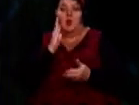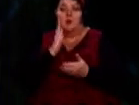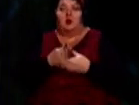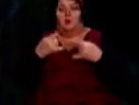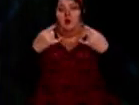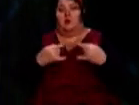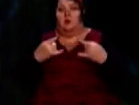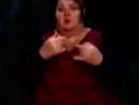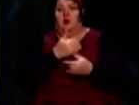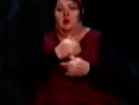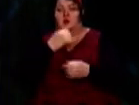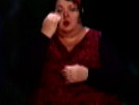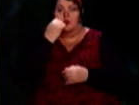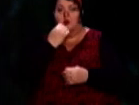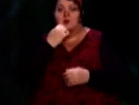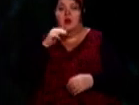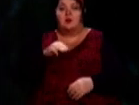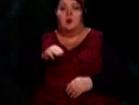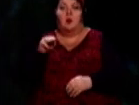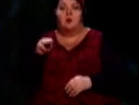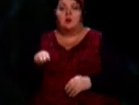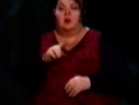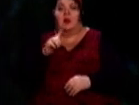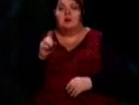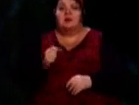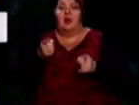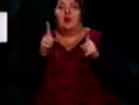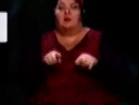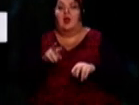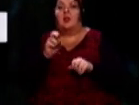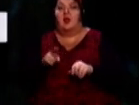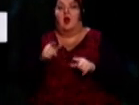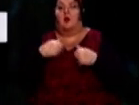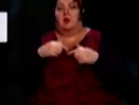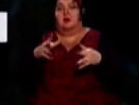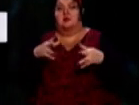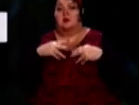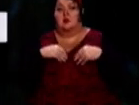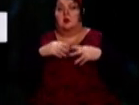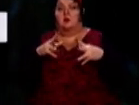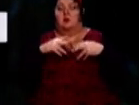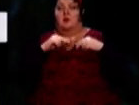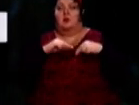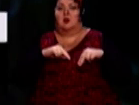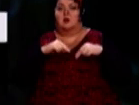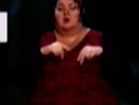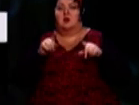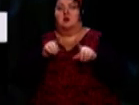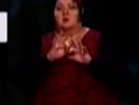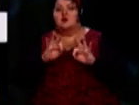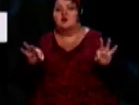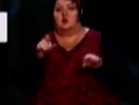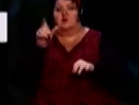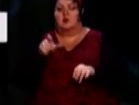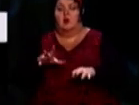я б хотіла подякувати Тимофію Тимофійовичу за те, як ми з ним співпрацювали. Це чудова людина, з ним було дуже добре